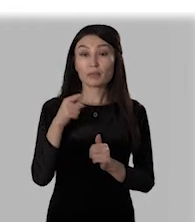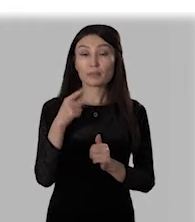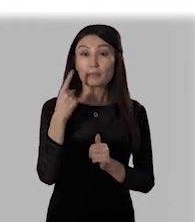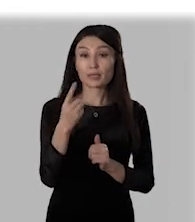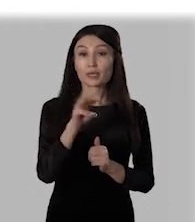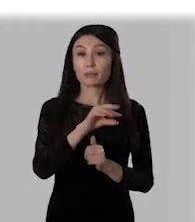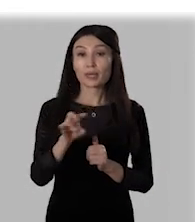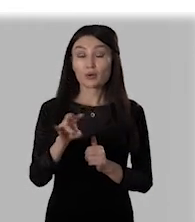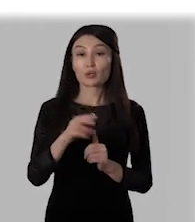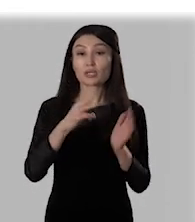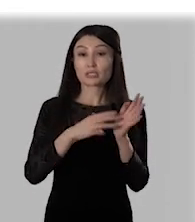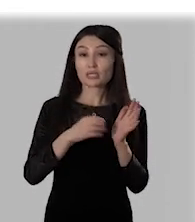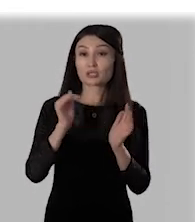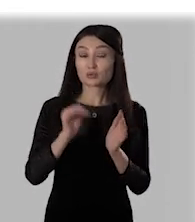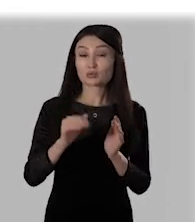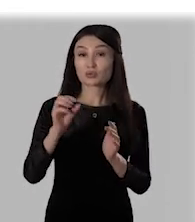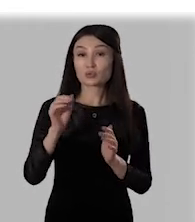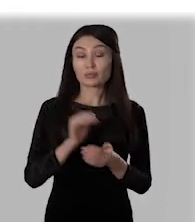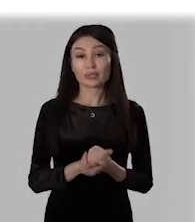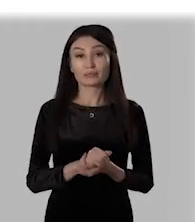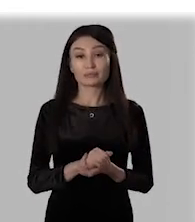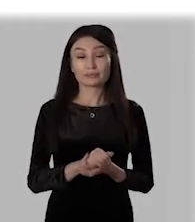1 миллион 800 000.